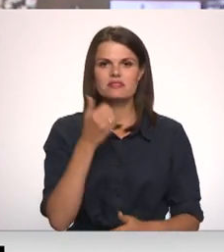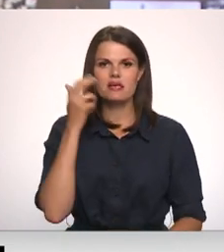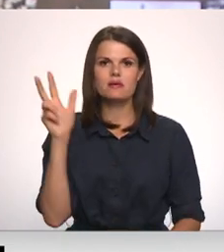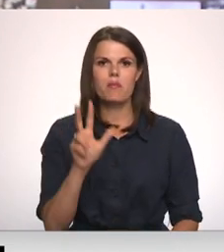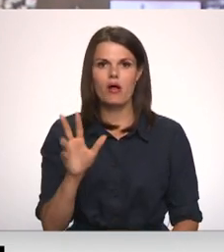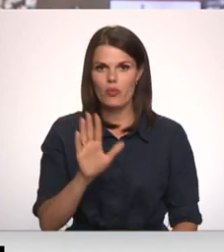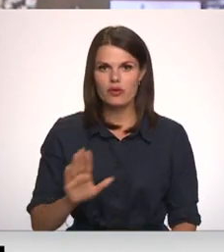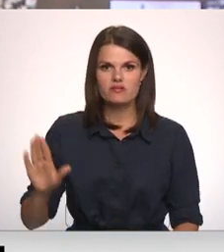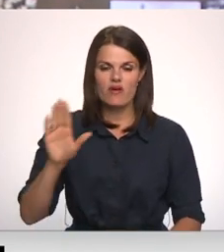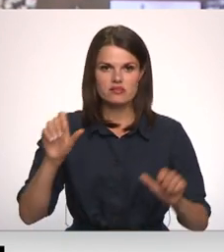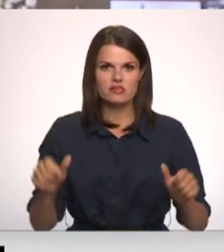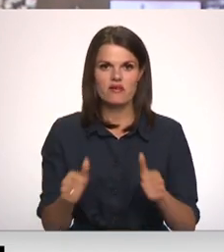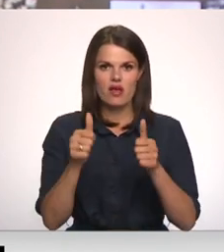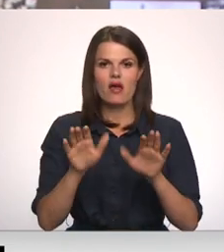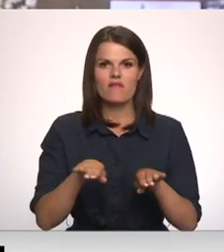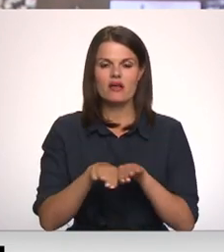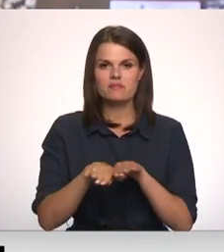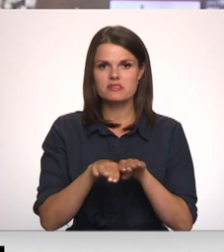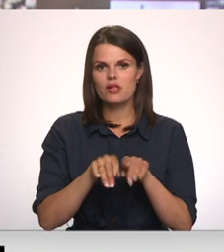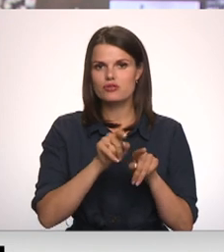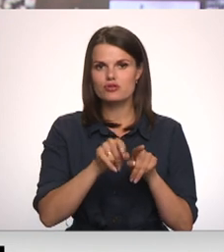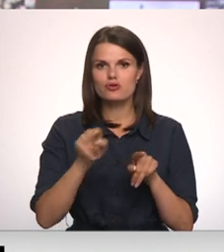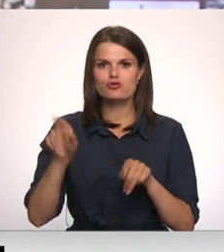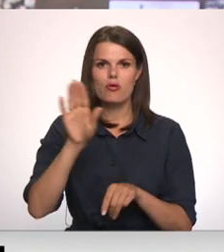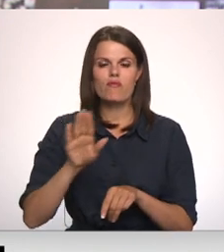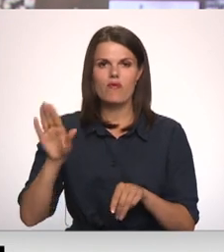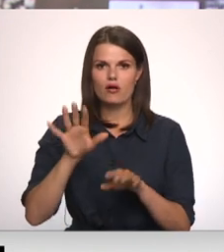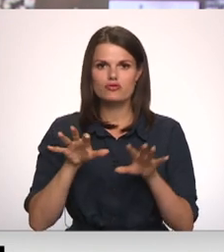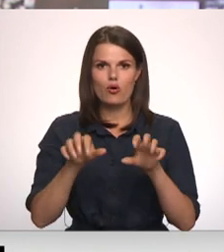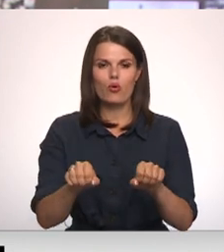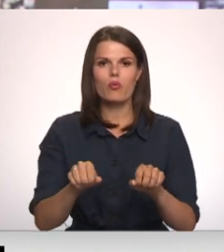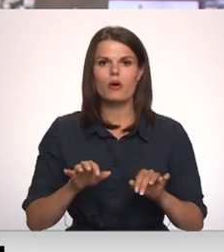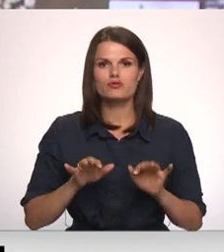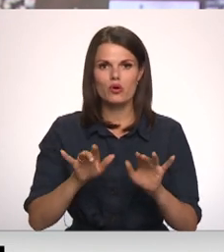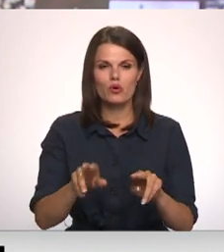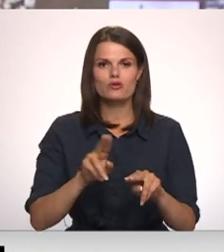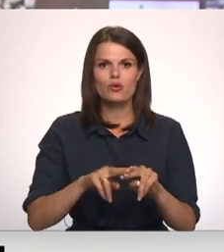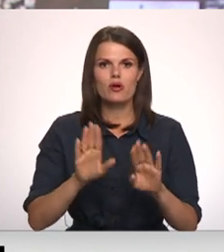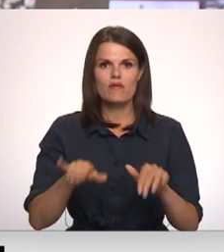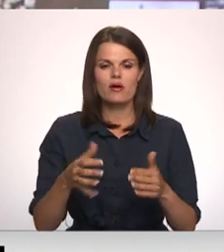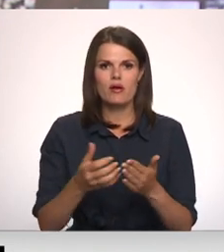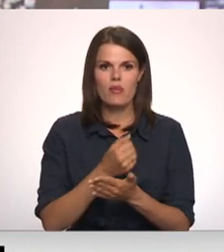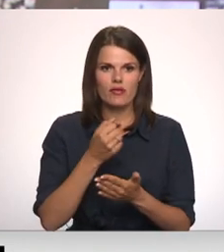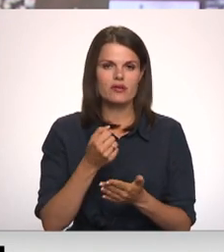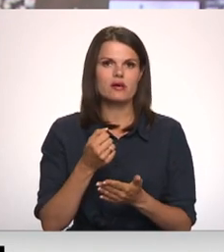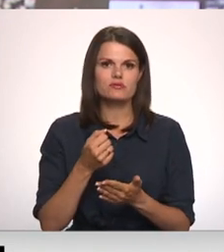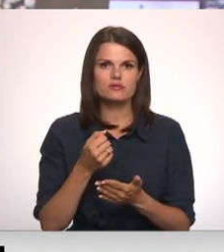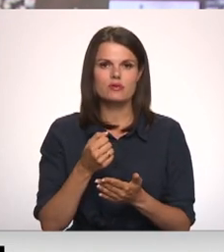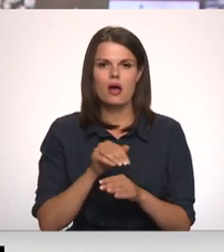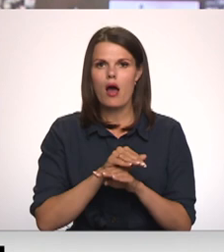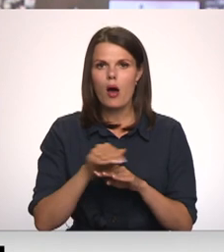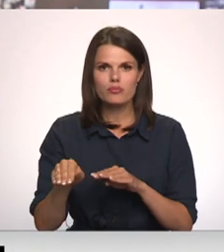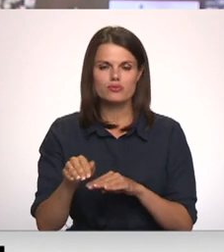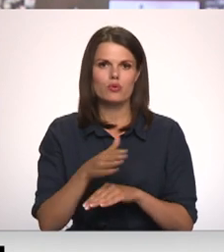vienlaikus mēs varam salīdzināt šo valstu okupāciju norisi, un mēs varam atrast vienkārši